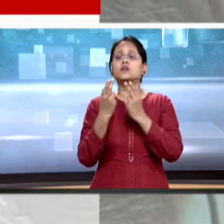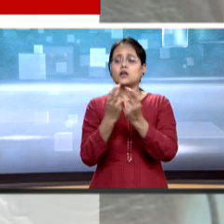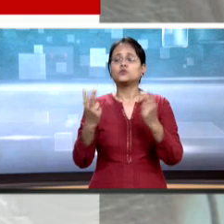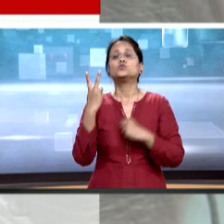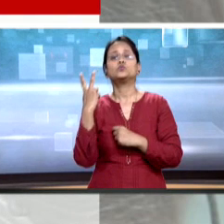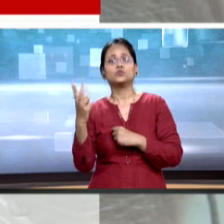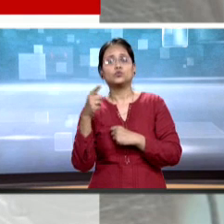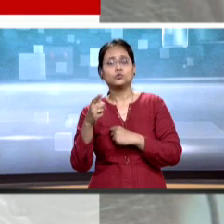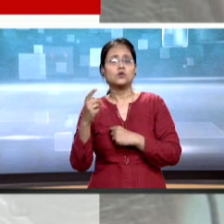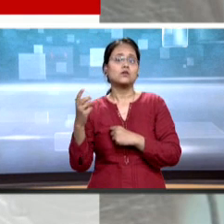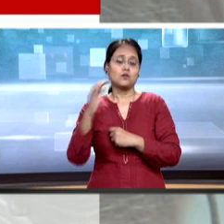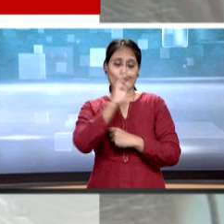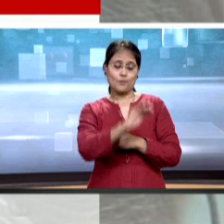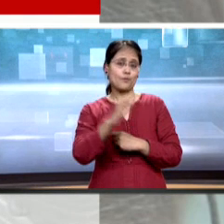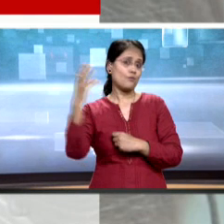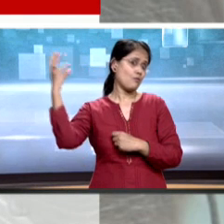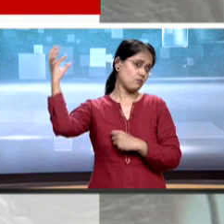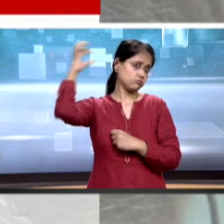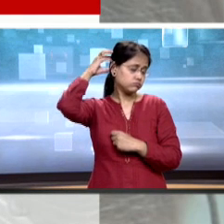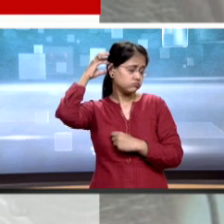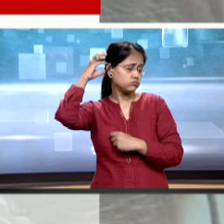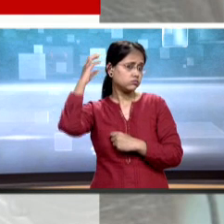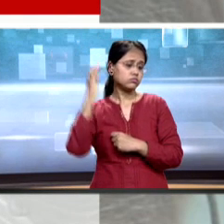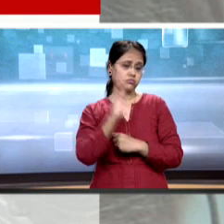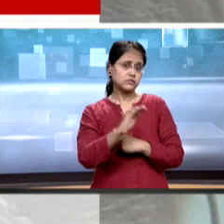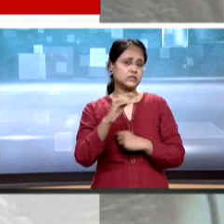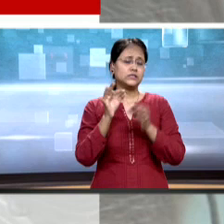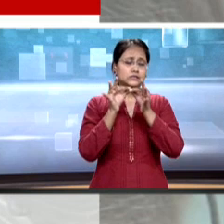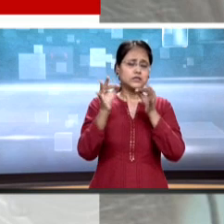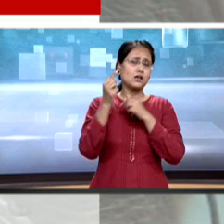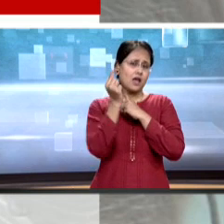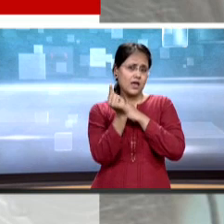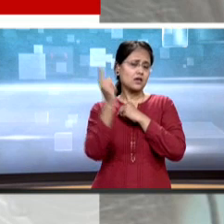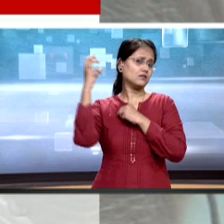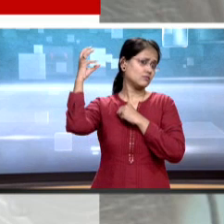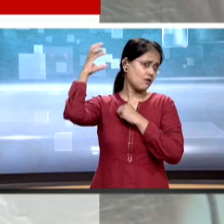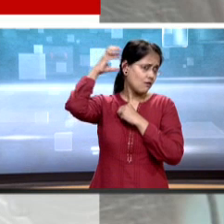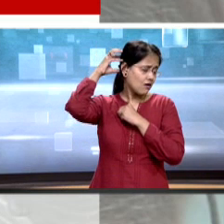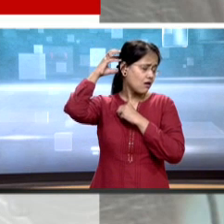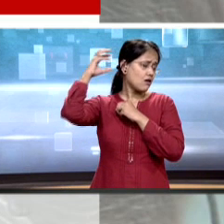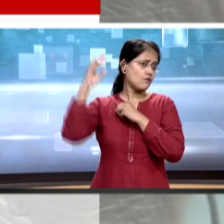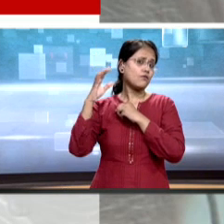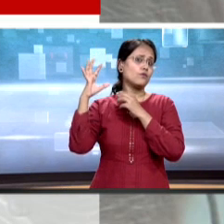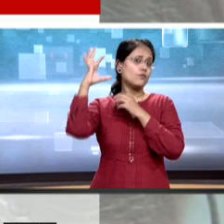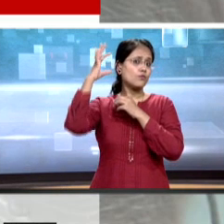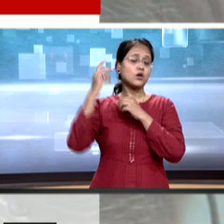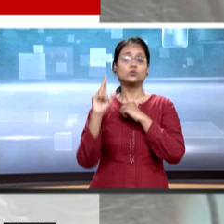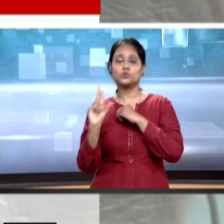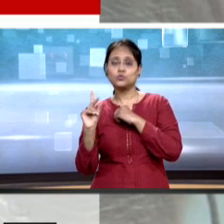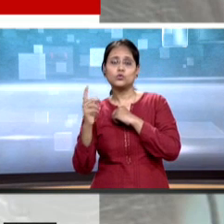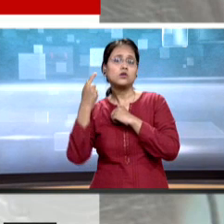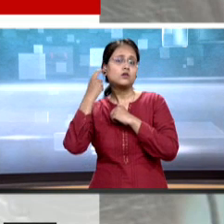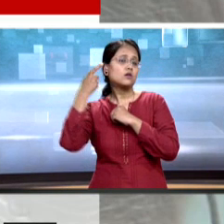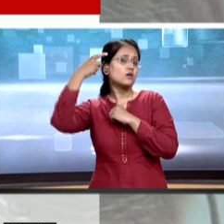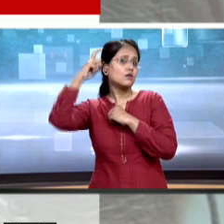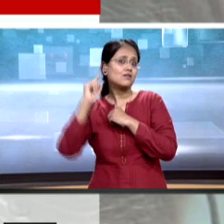यंत्र होते हैं। एक बच्चे के सिर पर डिस्क के आकार का करीब 1 इंच व्यास का ट्रांसमीटर होता है, जबकि दूसरा कान